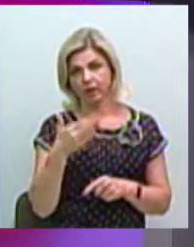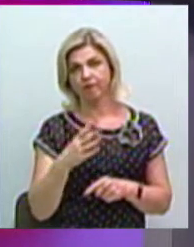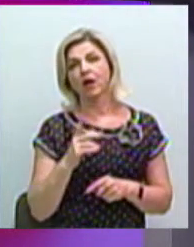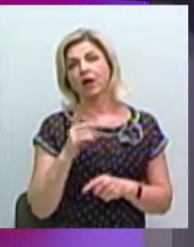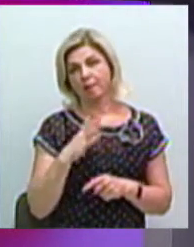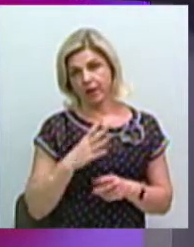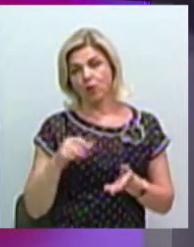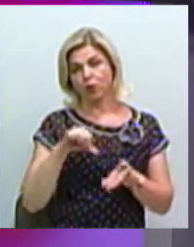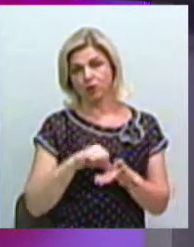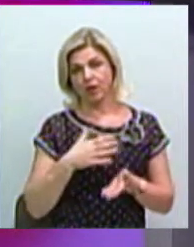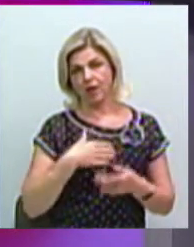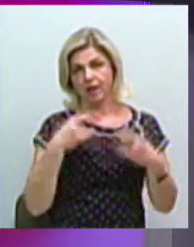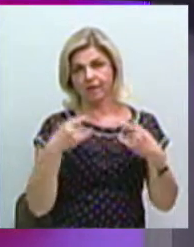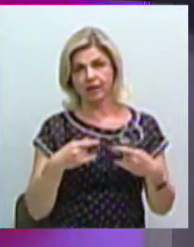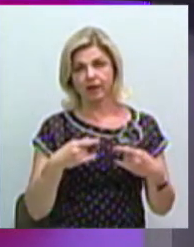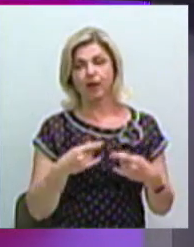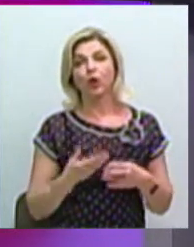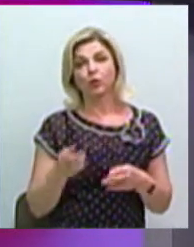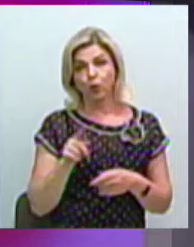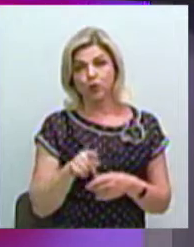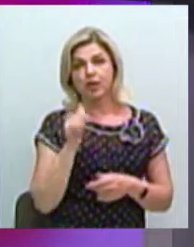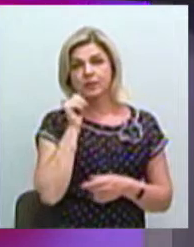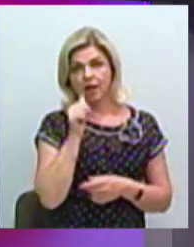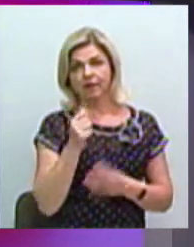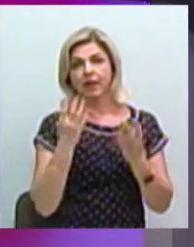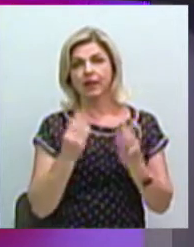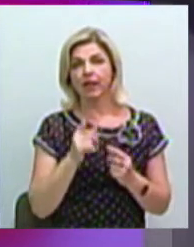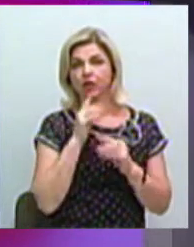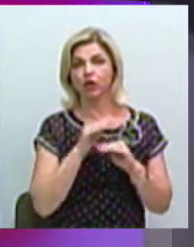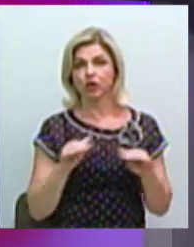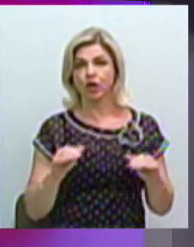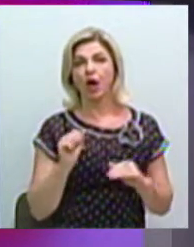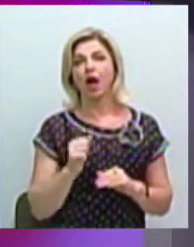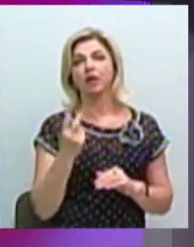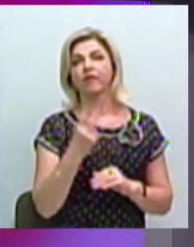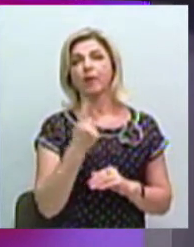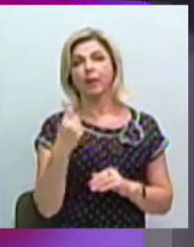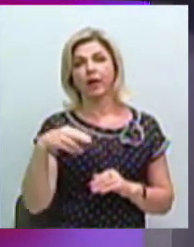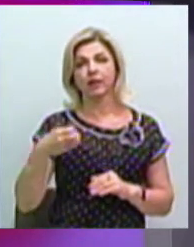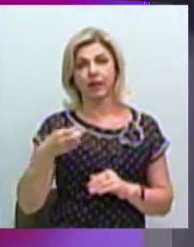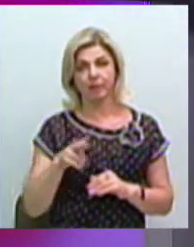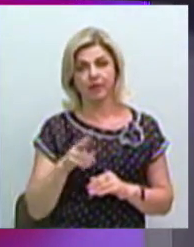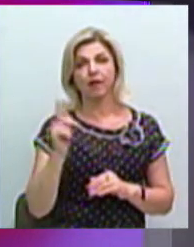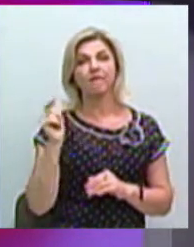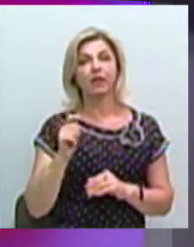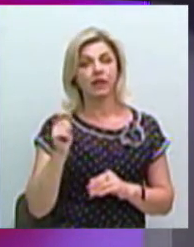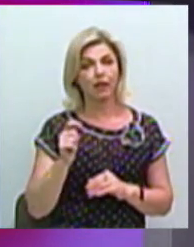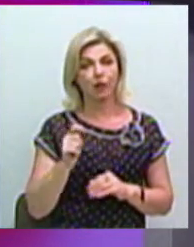взяли участь у нашому ефірі. Тож, завтра день тиші, а 21 липня, тобто у